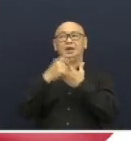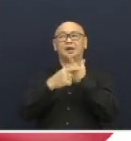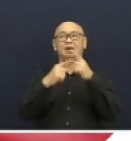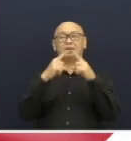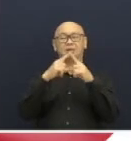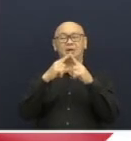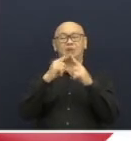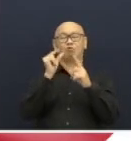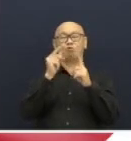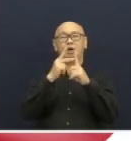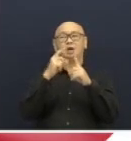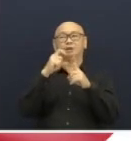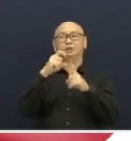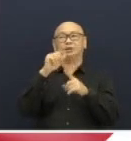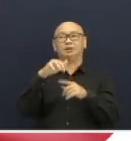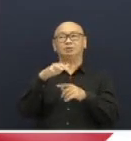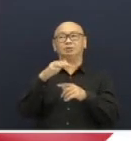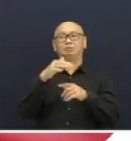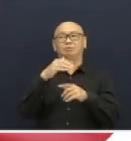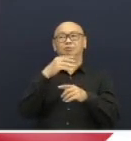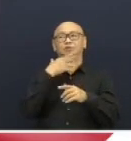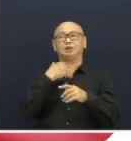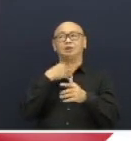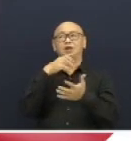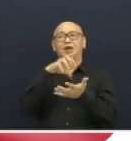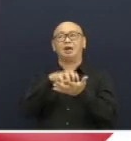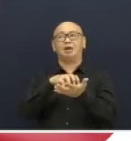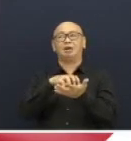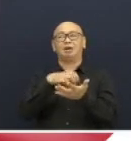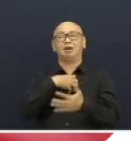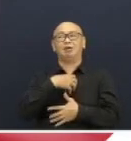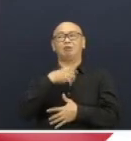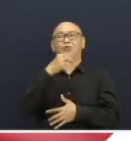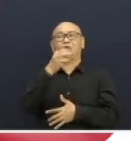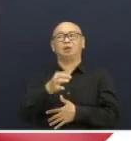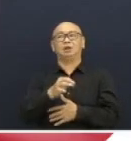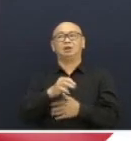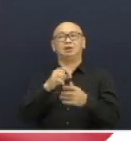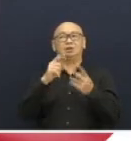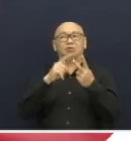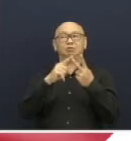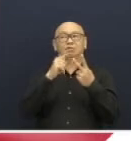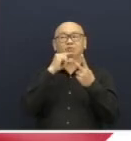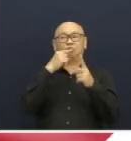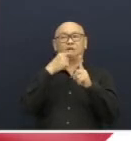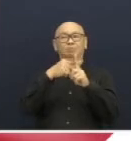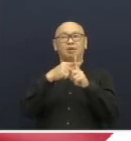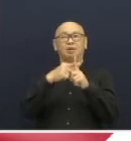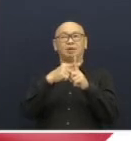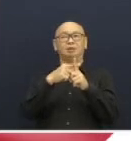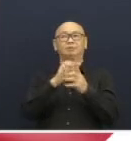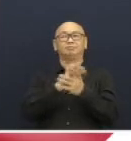Kita ini mencalonkan wakil gubernur, bukan wali kota. Yang kedua, untuk menambahi